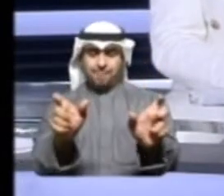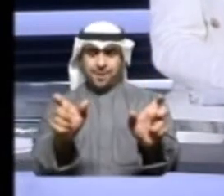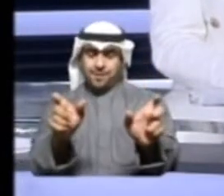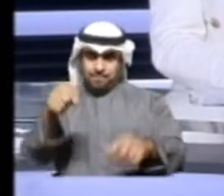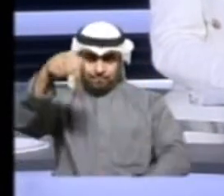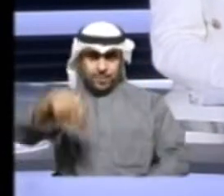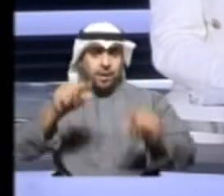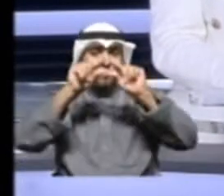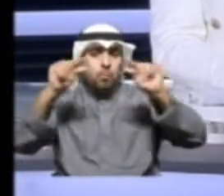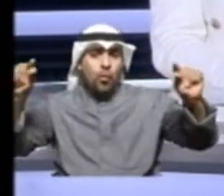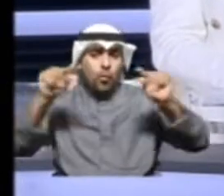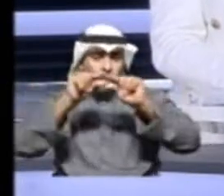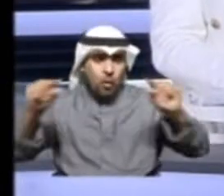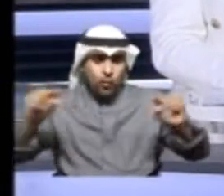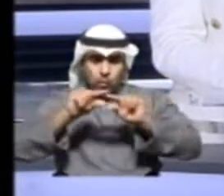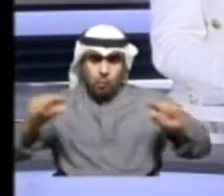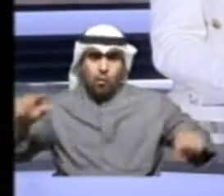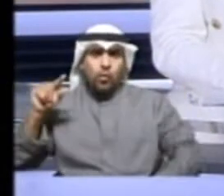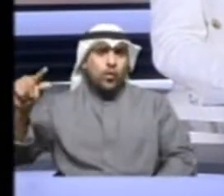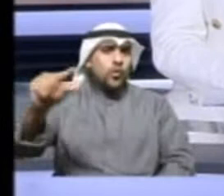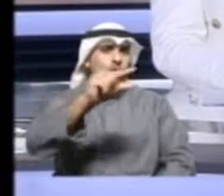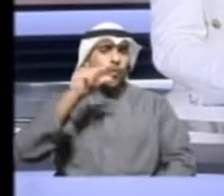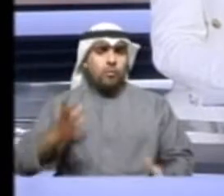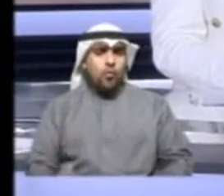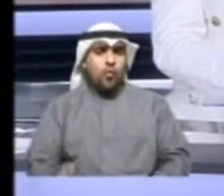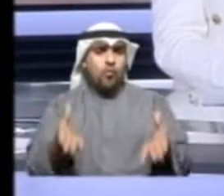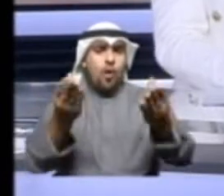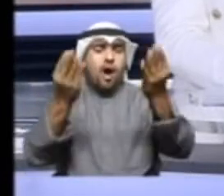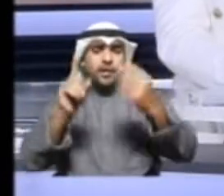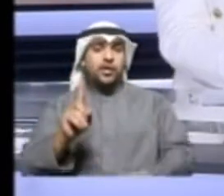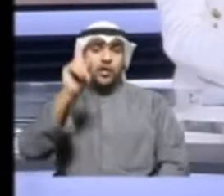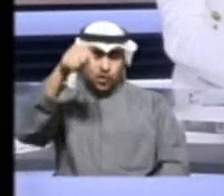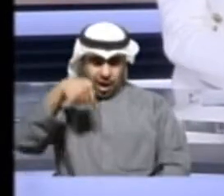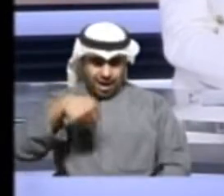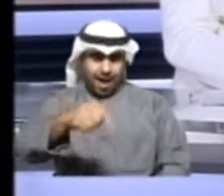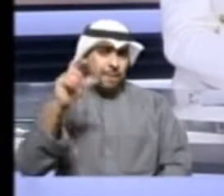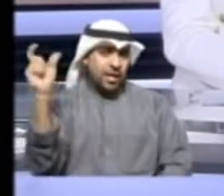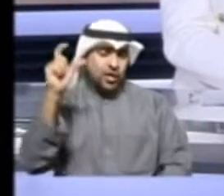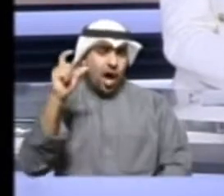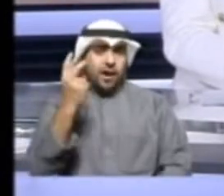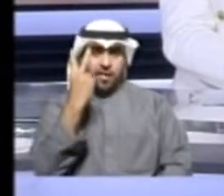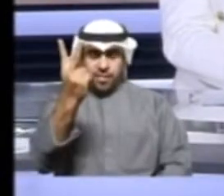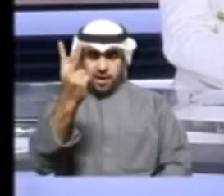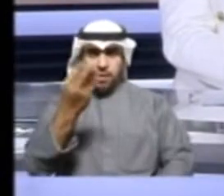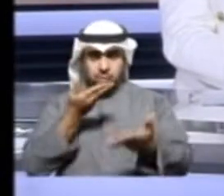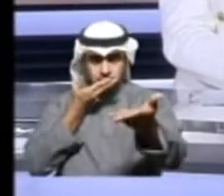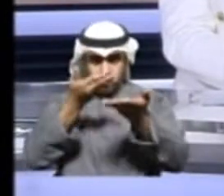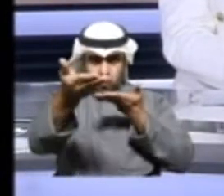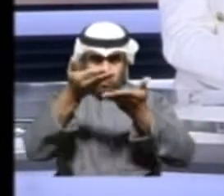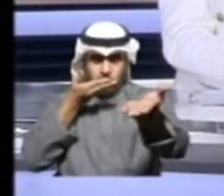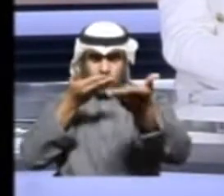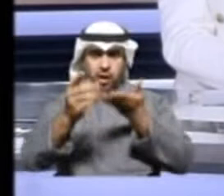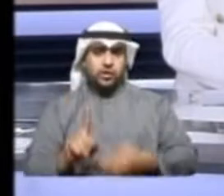ملفات دولية عديدة سوف تتم مناقشتها خلال الشهر الجاري، كما تقابلها تطلعات عربية كبيرة